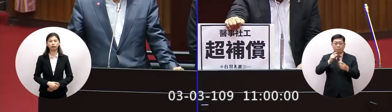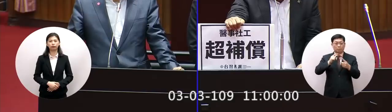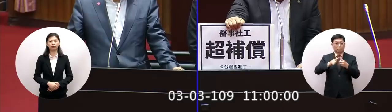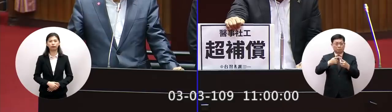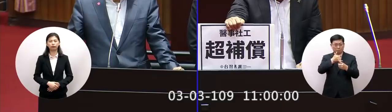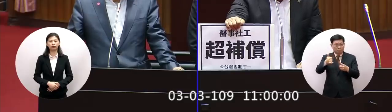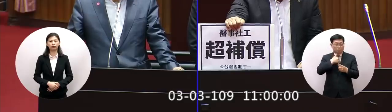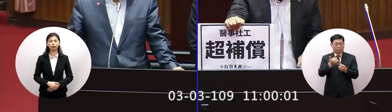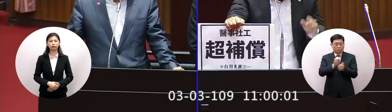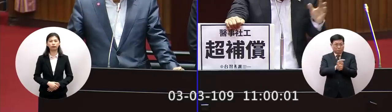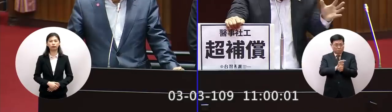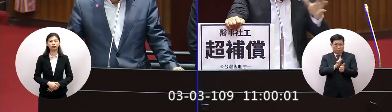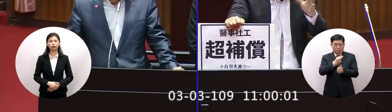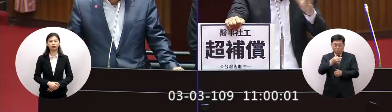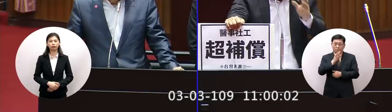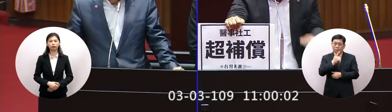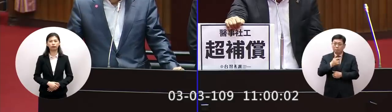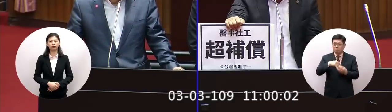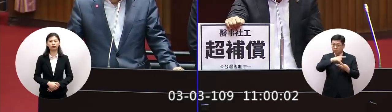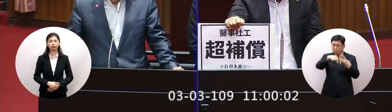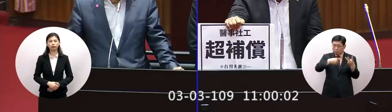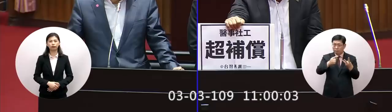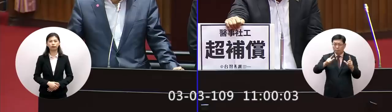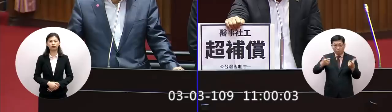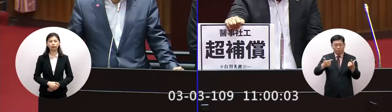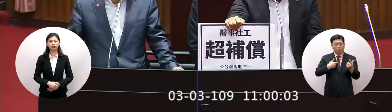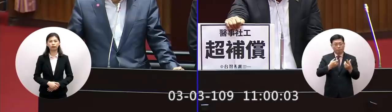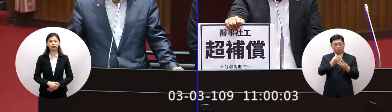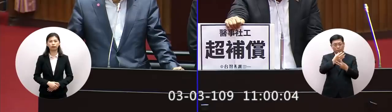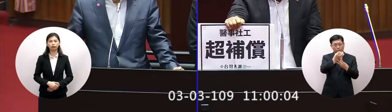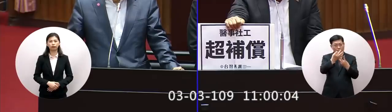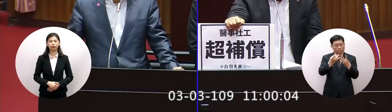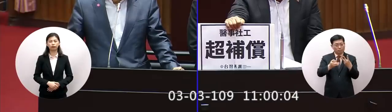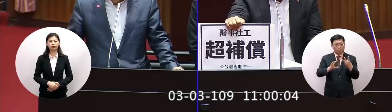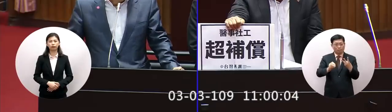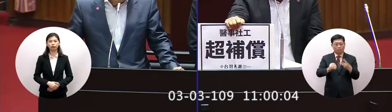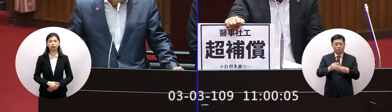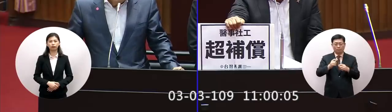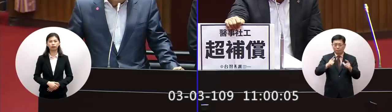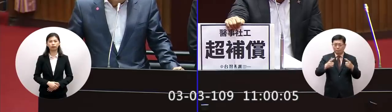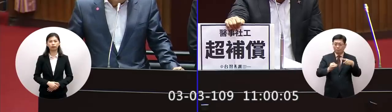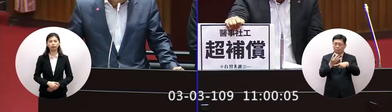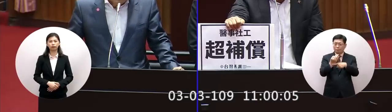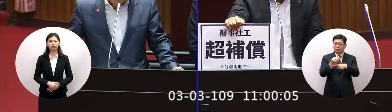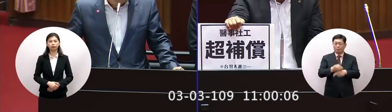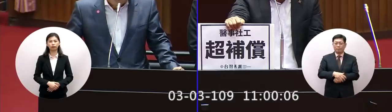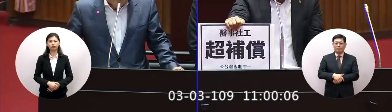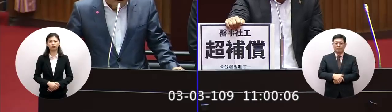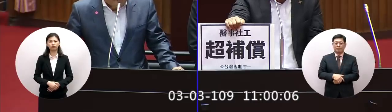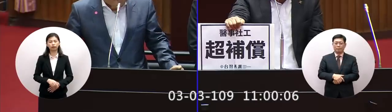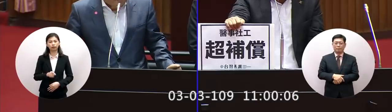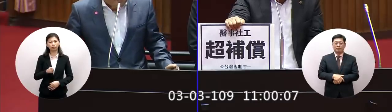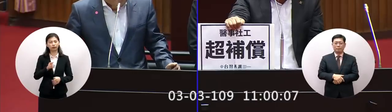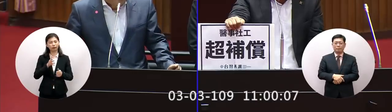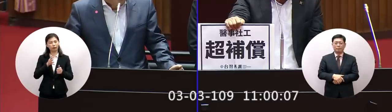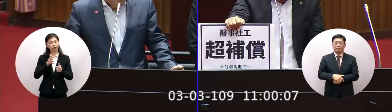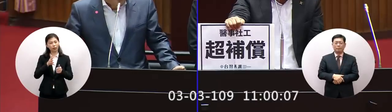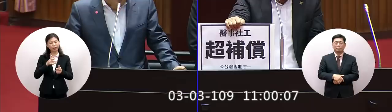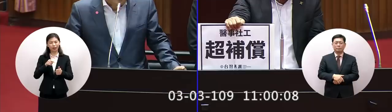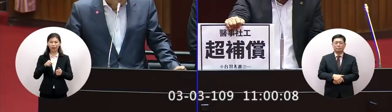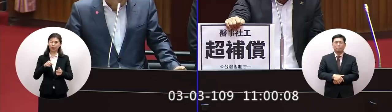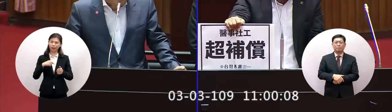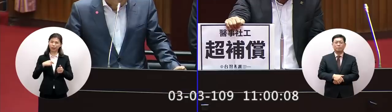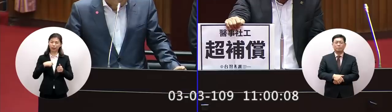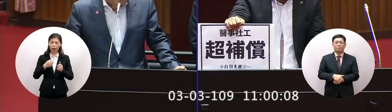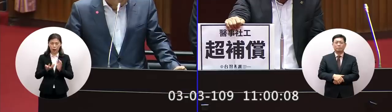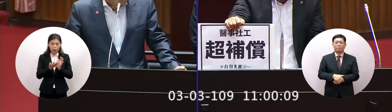员的福利嘛。 对。 刚有法度知影这三个部分大概占偌济，各占偌济？ 你问到这个，我可能这样，我知